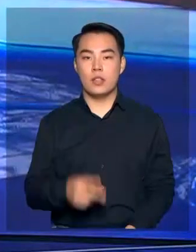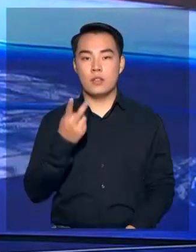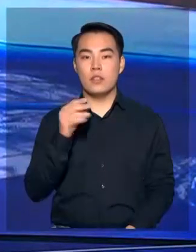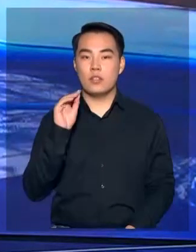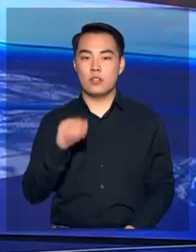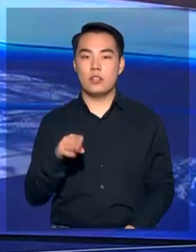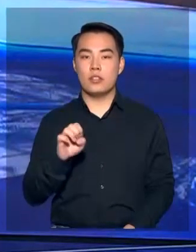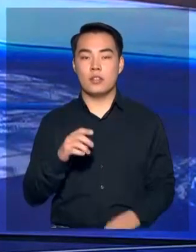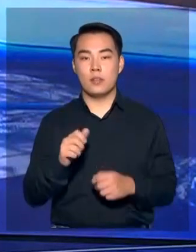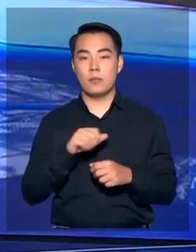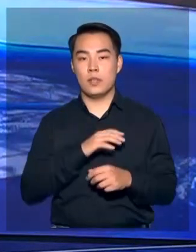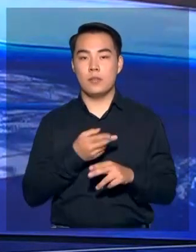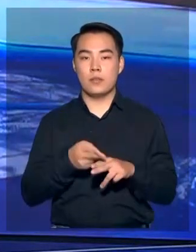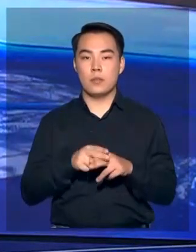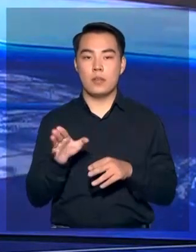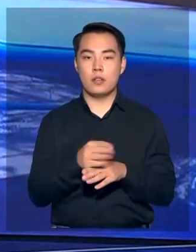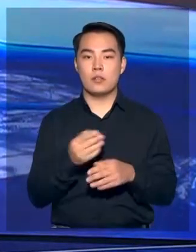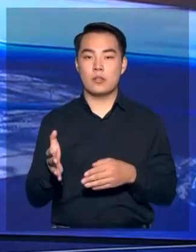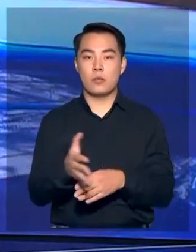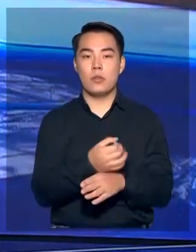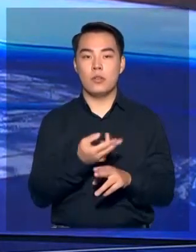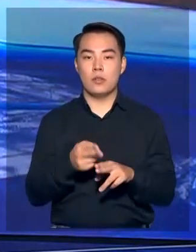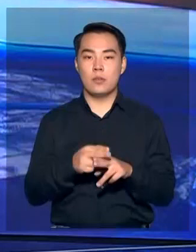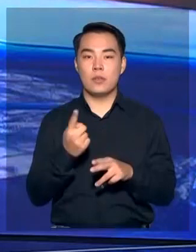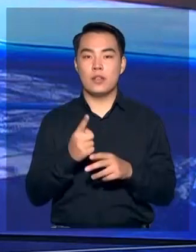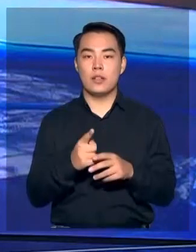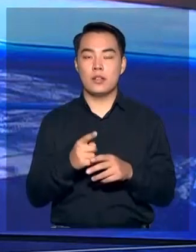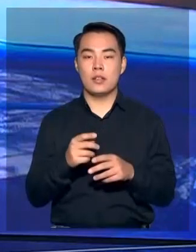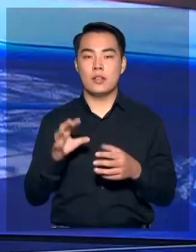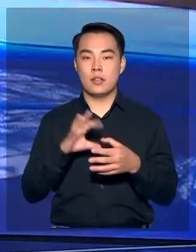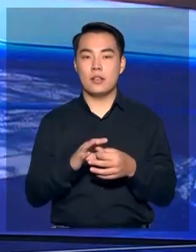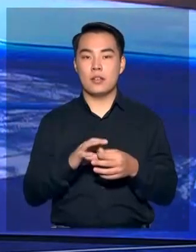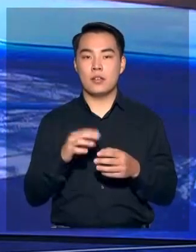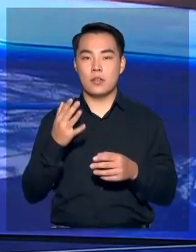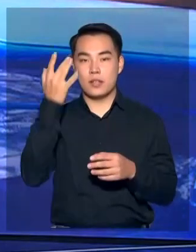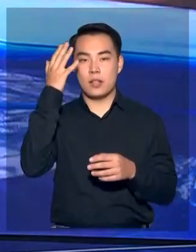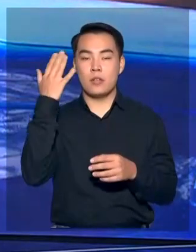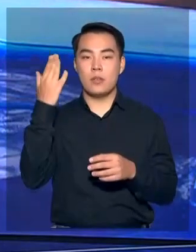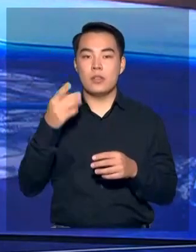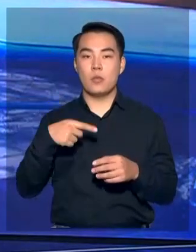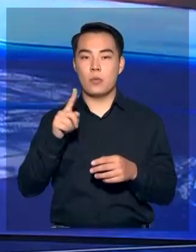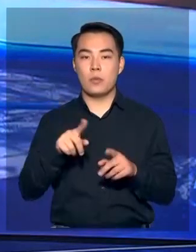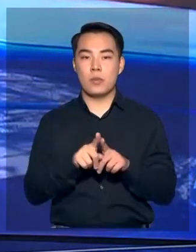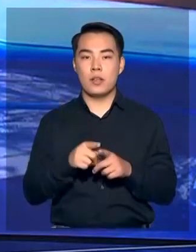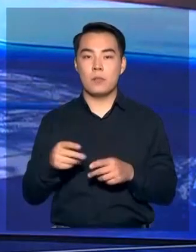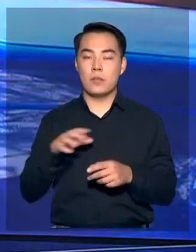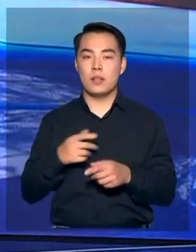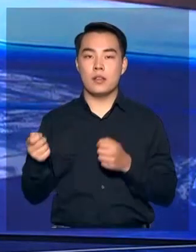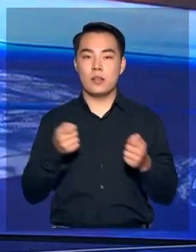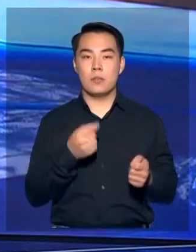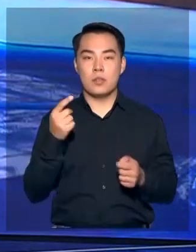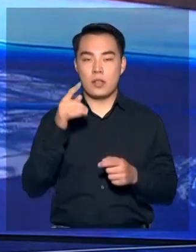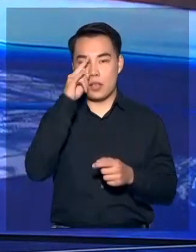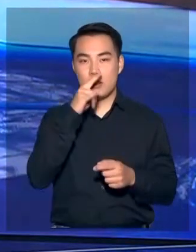200 тысяч тенге составит единая ставка сбора за первичную регистрацию машин с иностранными номерами, которые ввезли в Казахстан